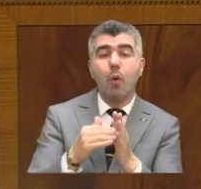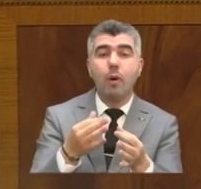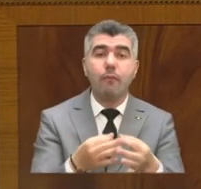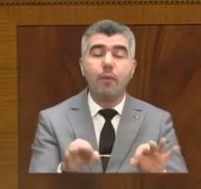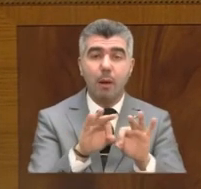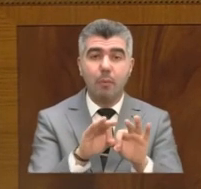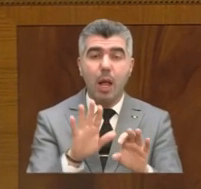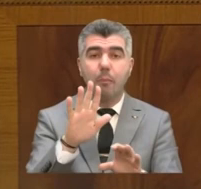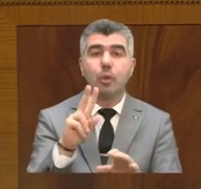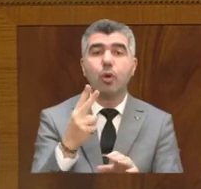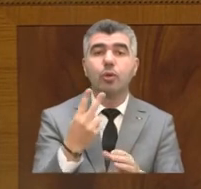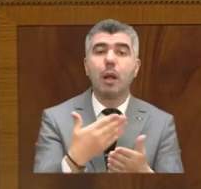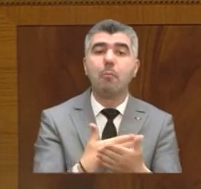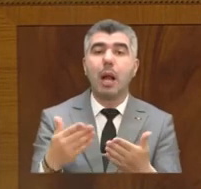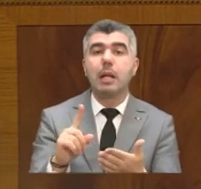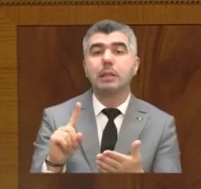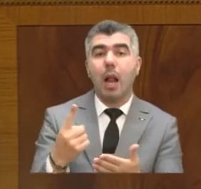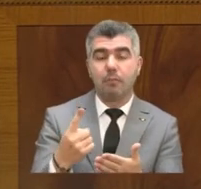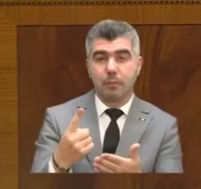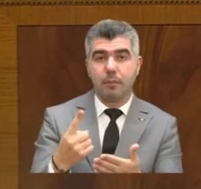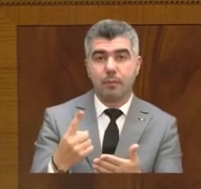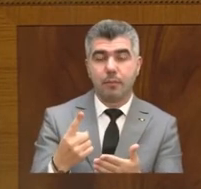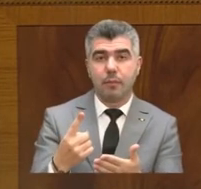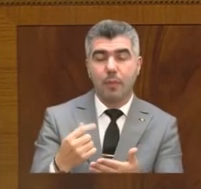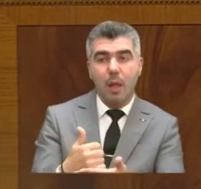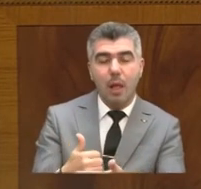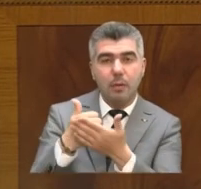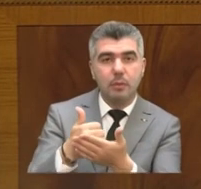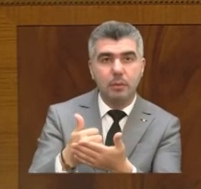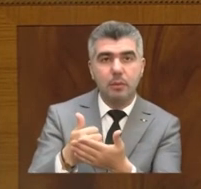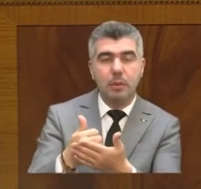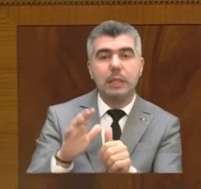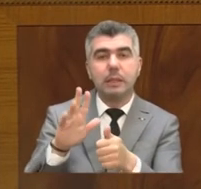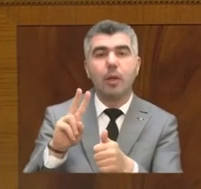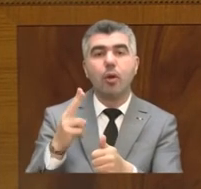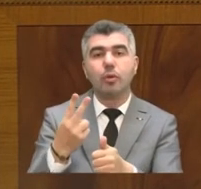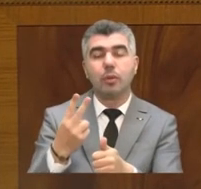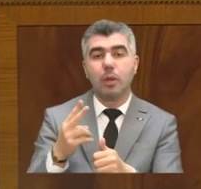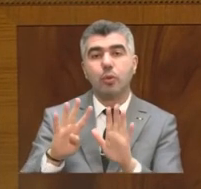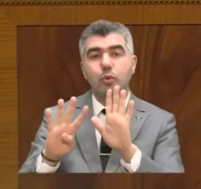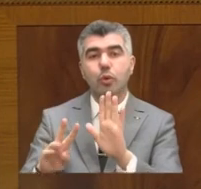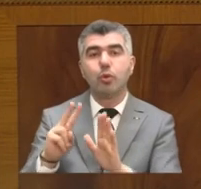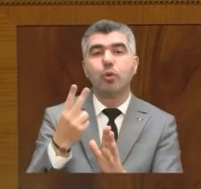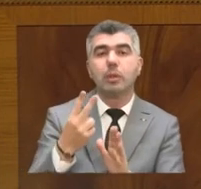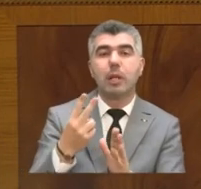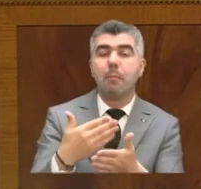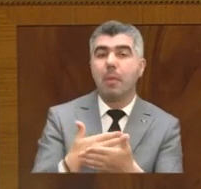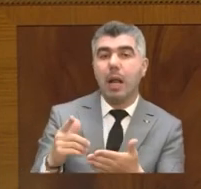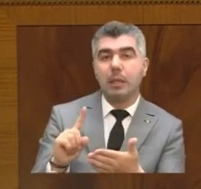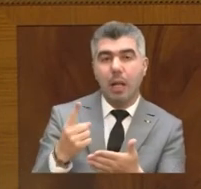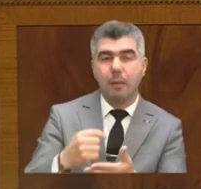ب 25 مليار نتاع الدرهم، وغادي يمشيوا في السنة في 26 ل 29 مليار نتاع